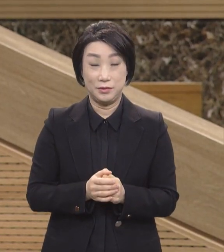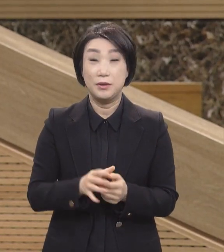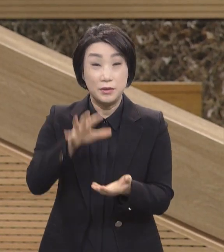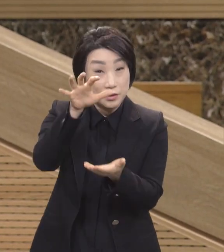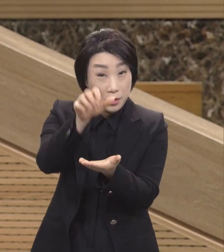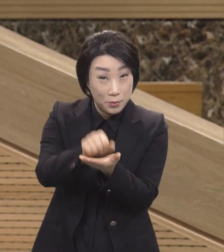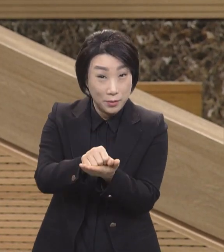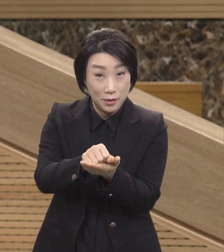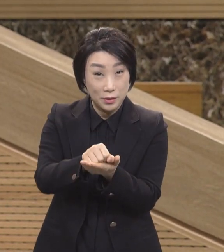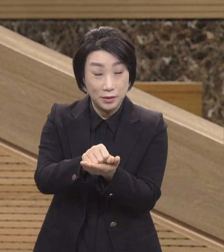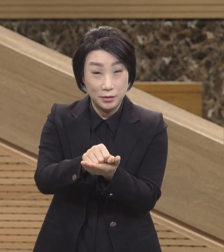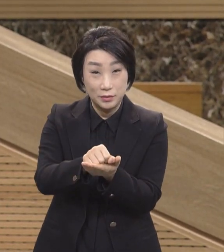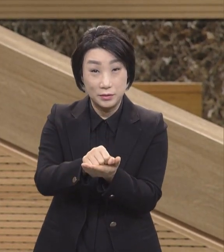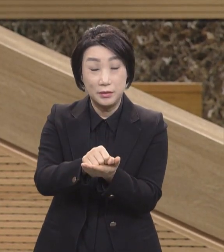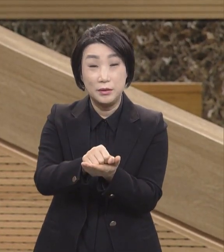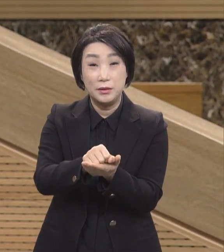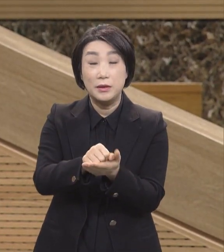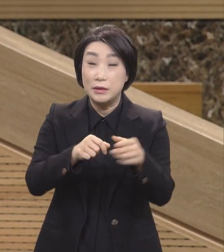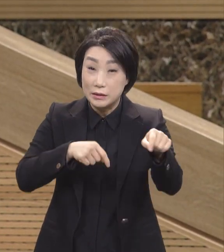정복하라,